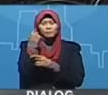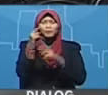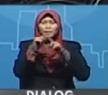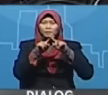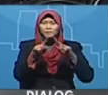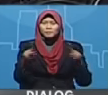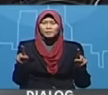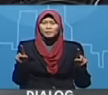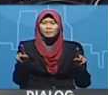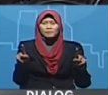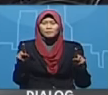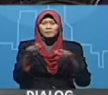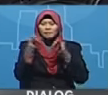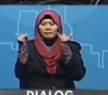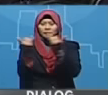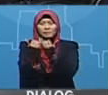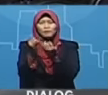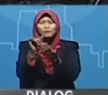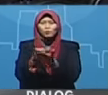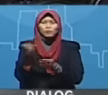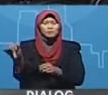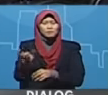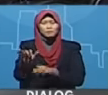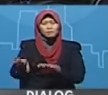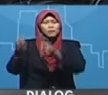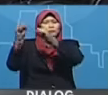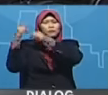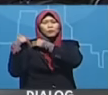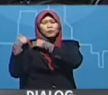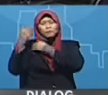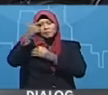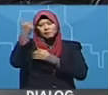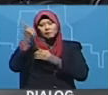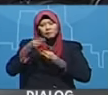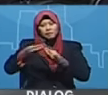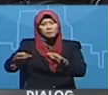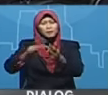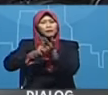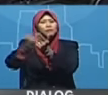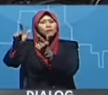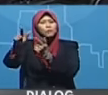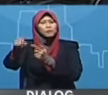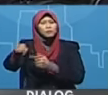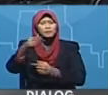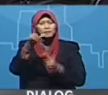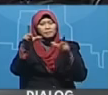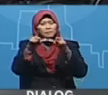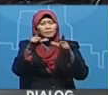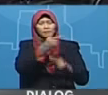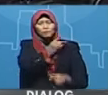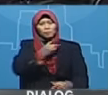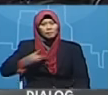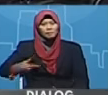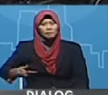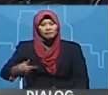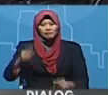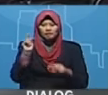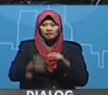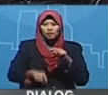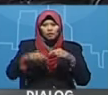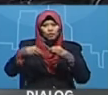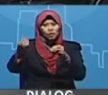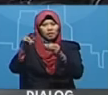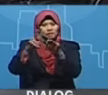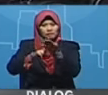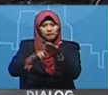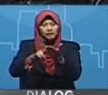syarikat yang ada muasasah itu juga bertanggungjawab sebab dia yang bagi umrah. Mereka kita tetapkan mereka ini tidak boleh jual visa umrah